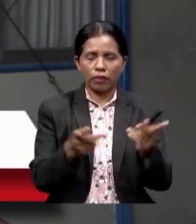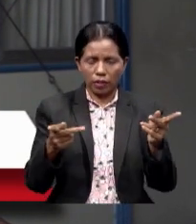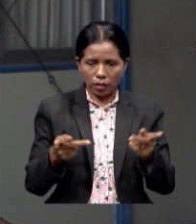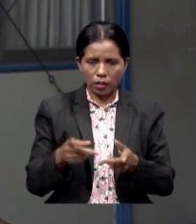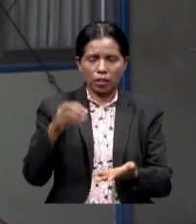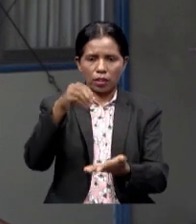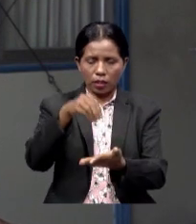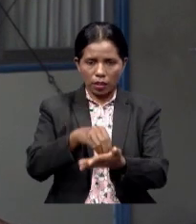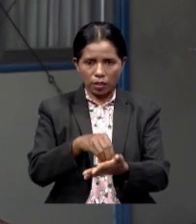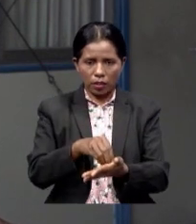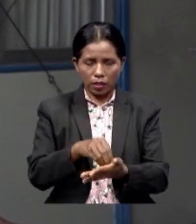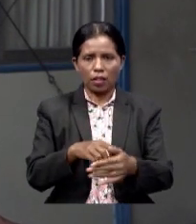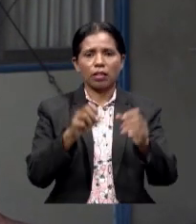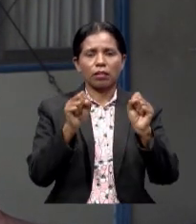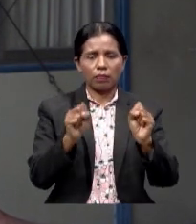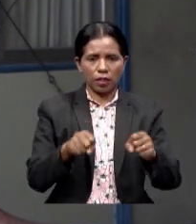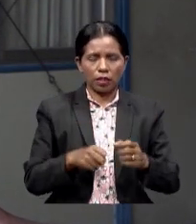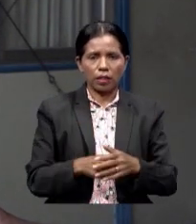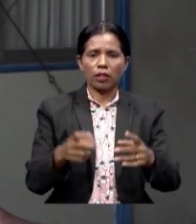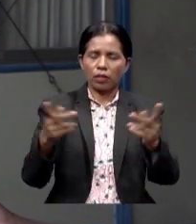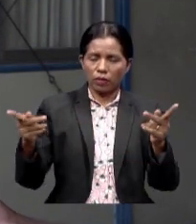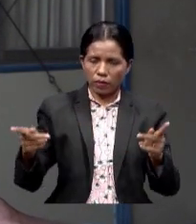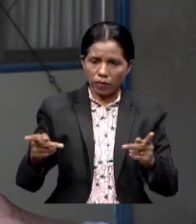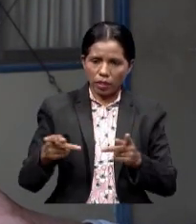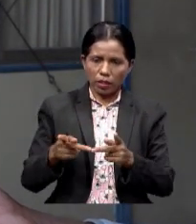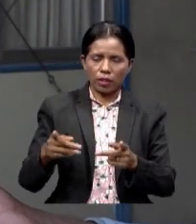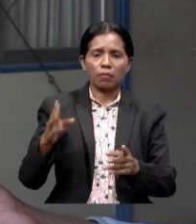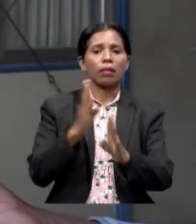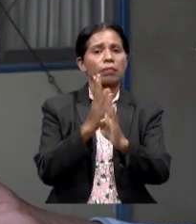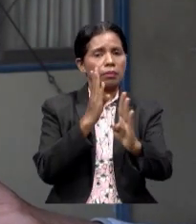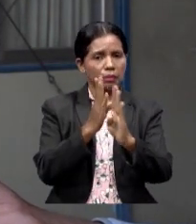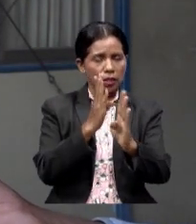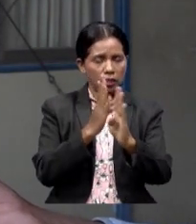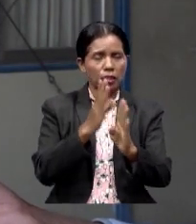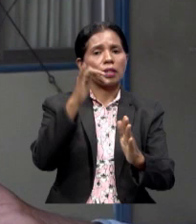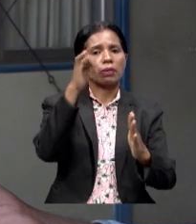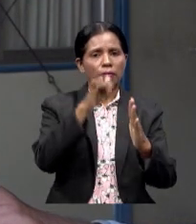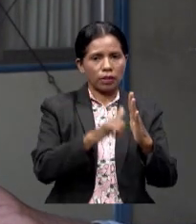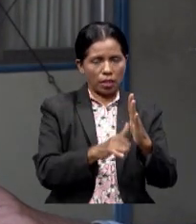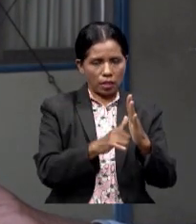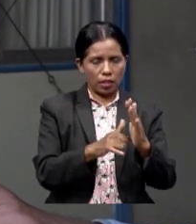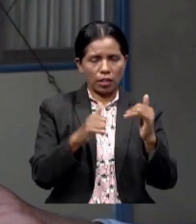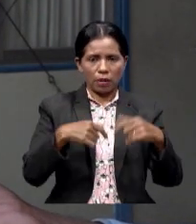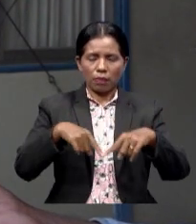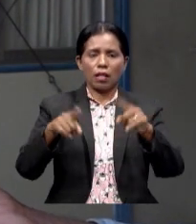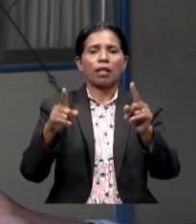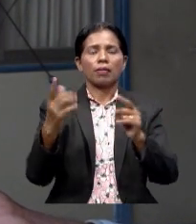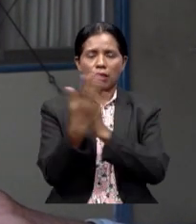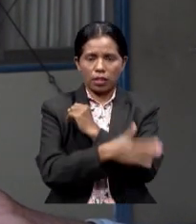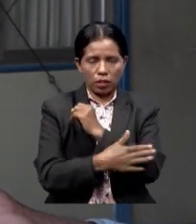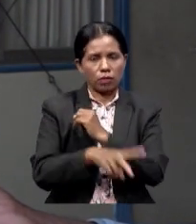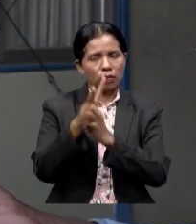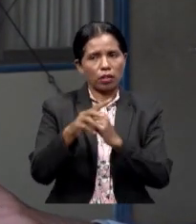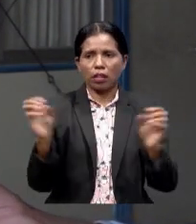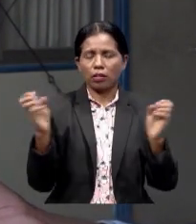khusus ida peran sa buat tekar ho di Fatim Parkir bae tania. Bisi ne masa bama ya entre masang ruane. Lao